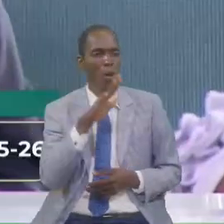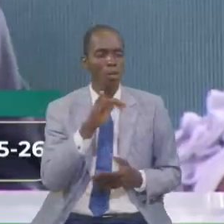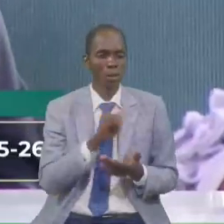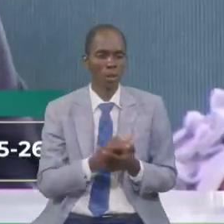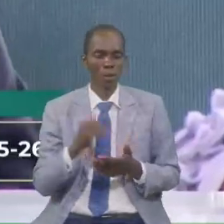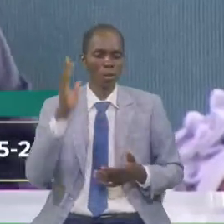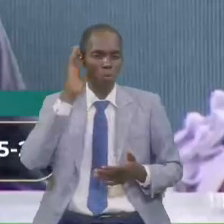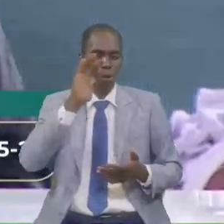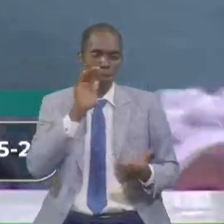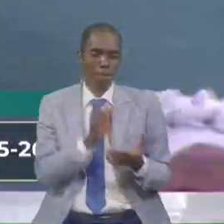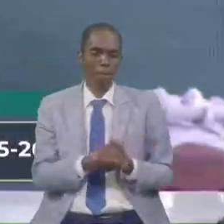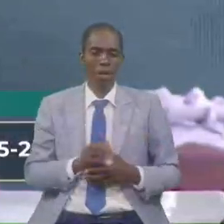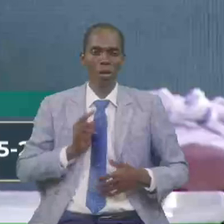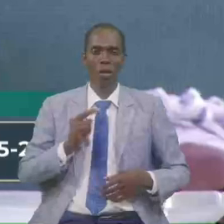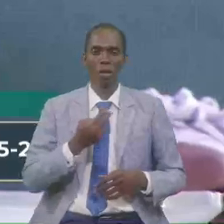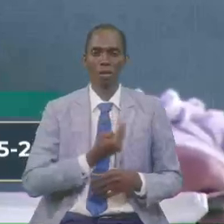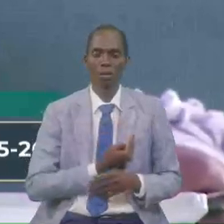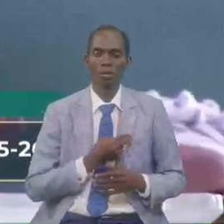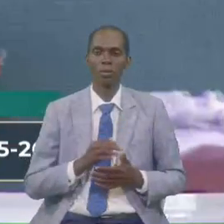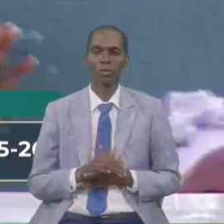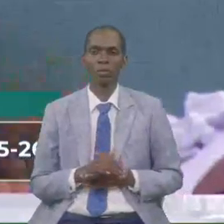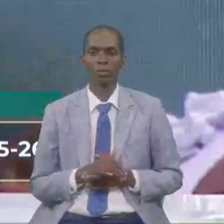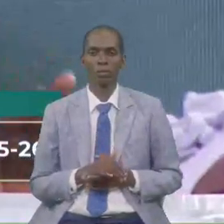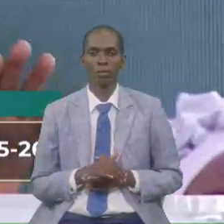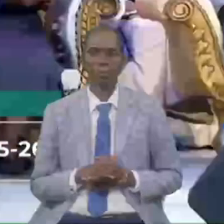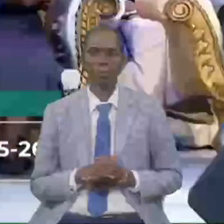Nous attendons un homme ou une femme à qui nous allons nous marier.